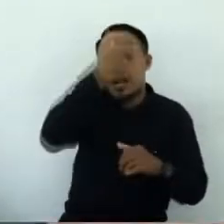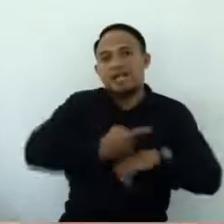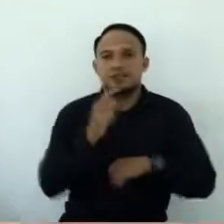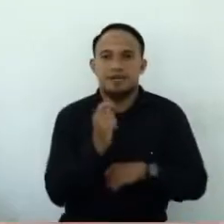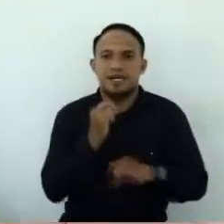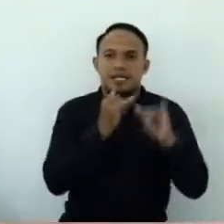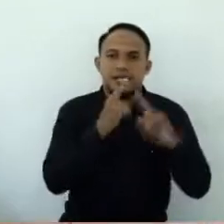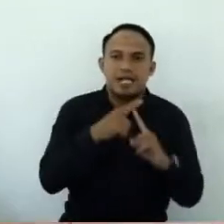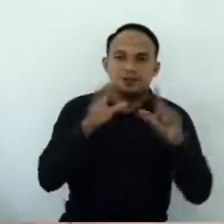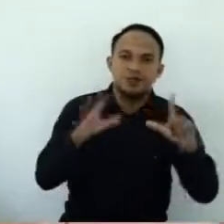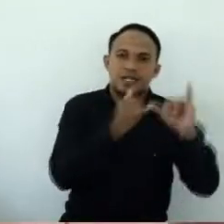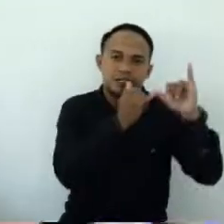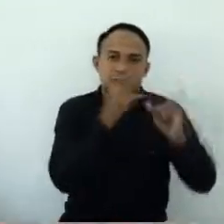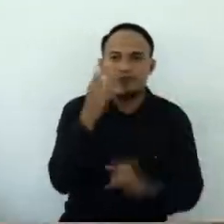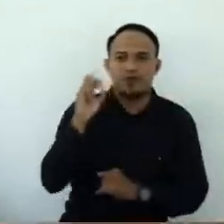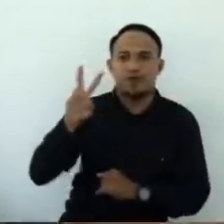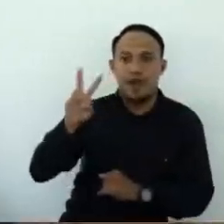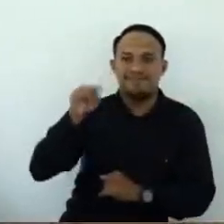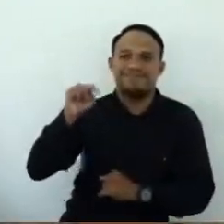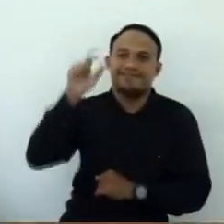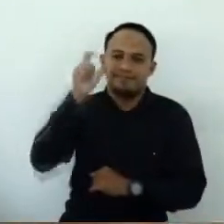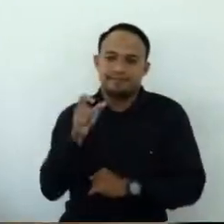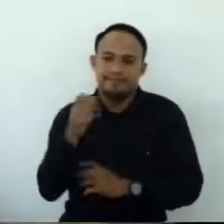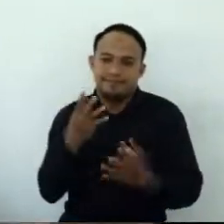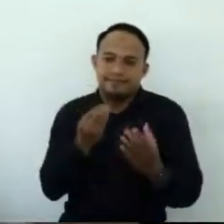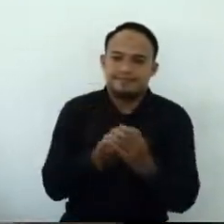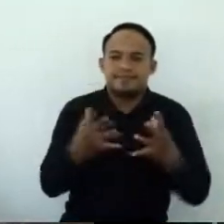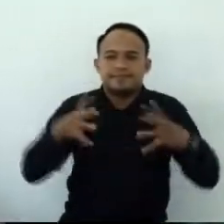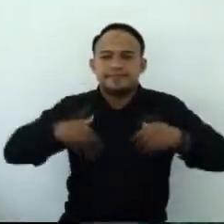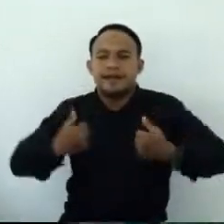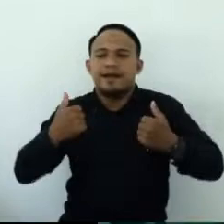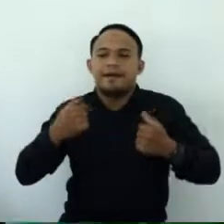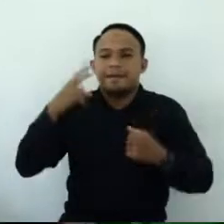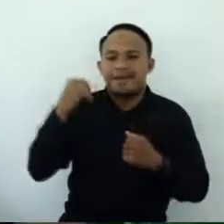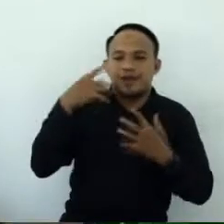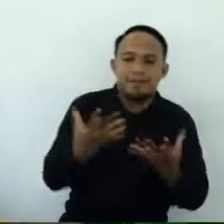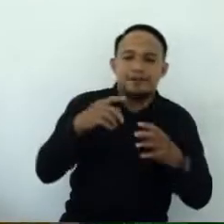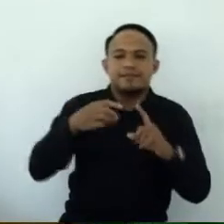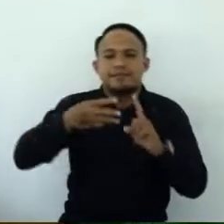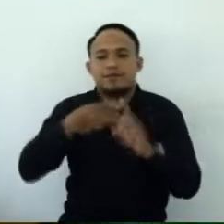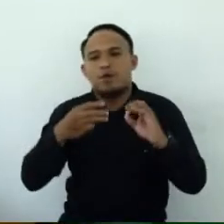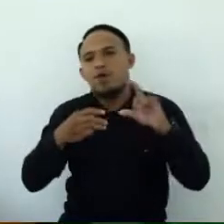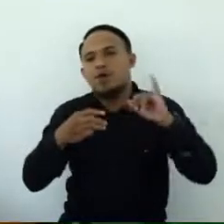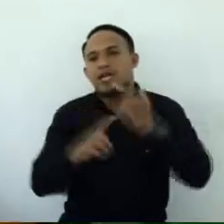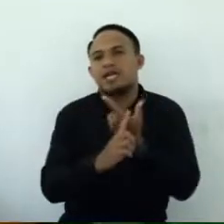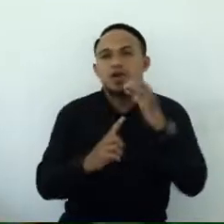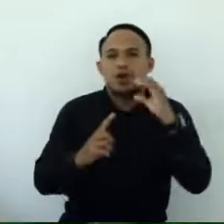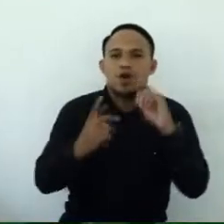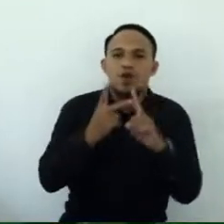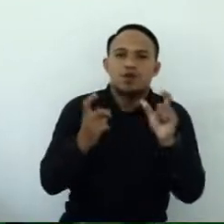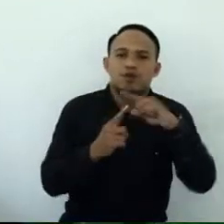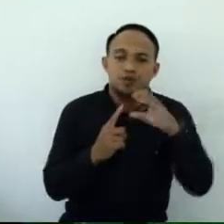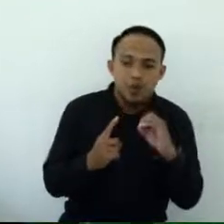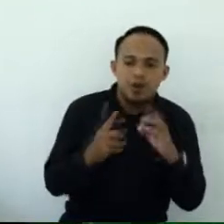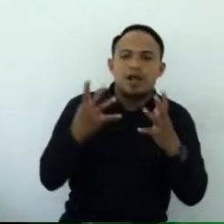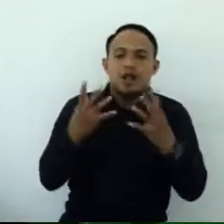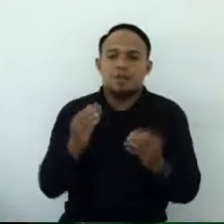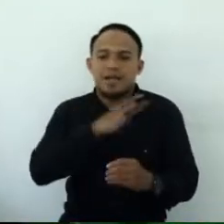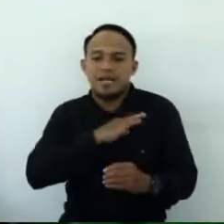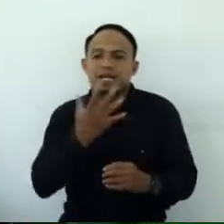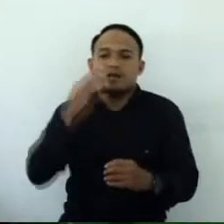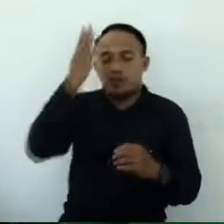2012 2-gil ingan padi modern kali ini berlokasi di Desa Bandungrejo Kecamatan